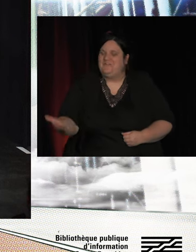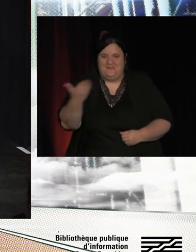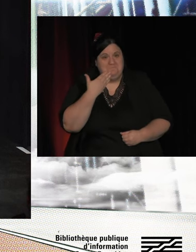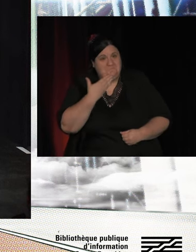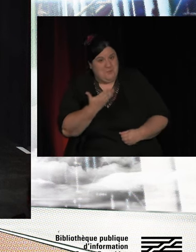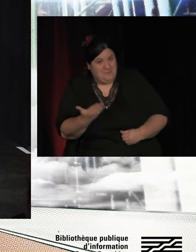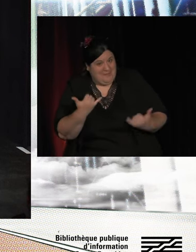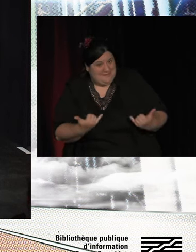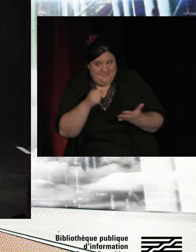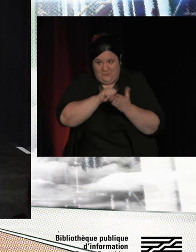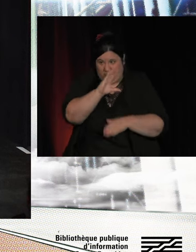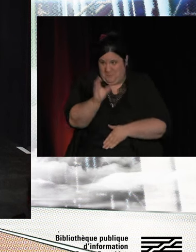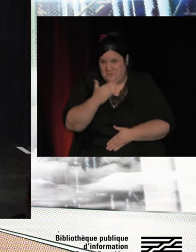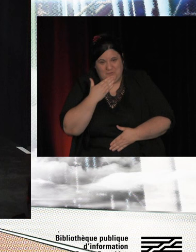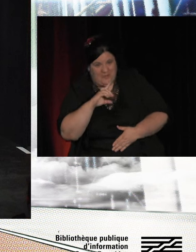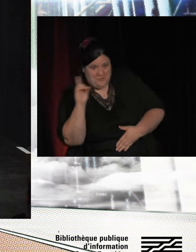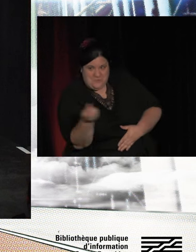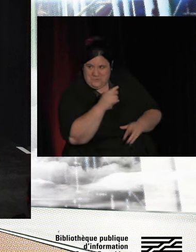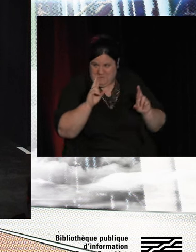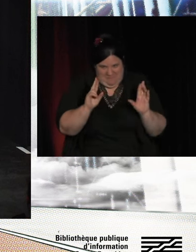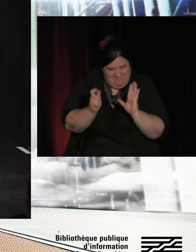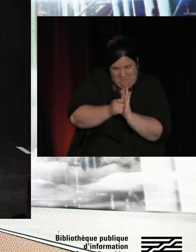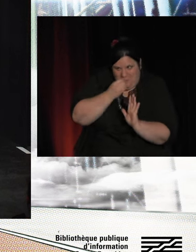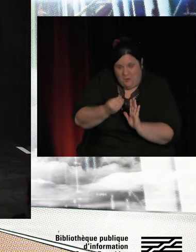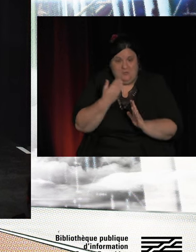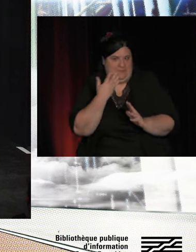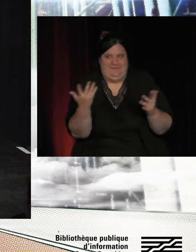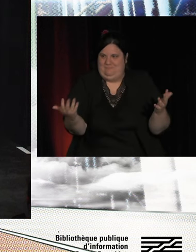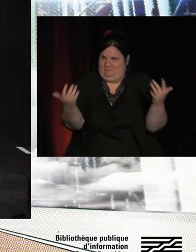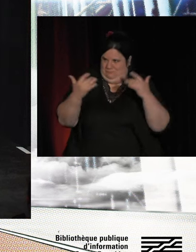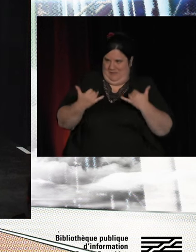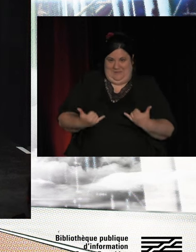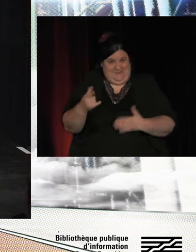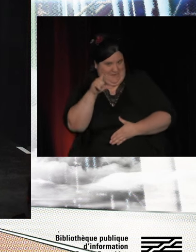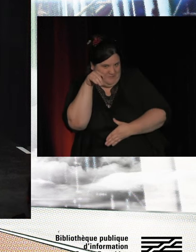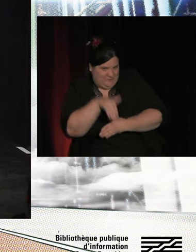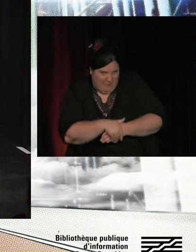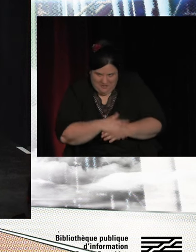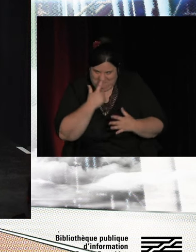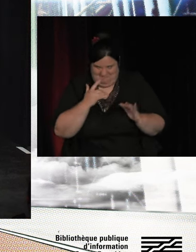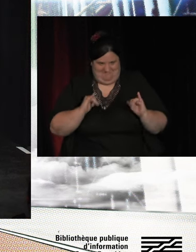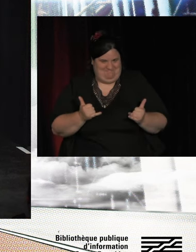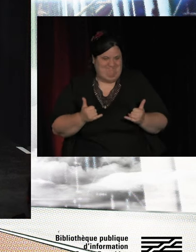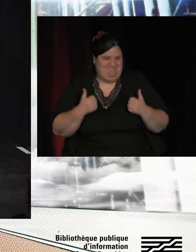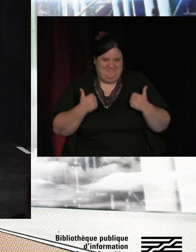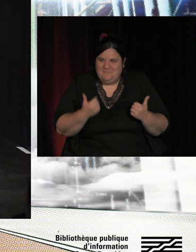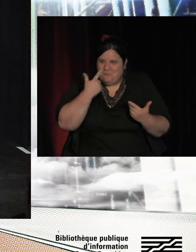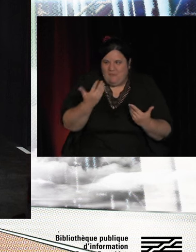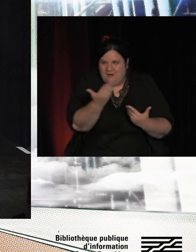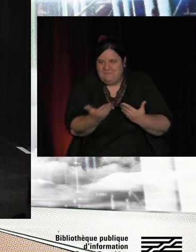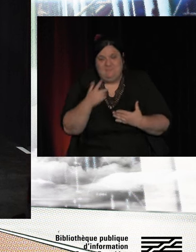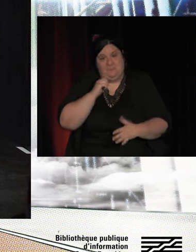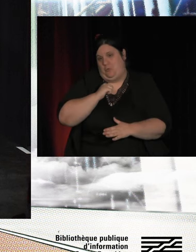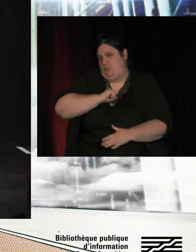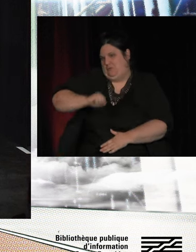Bonsoir le Centre Pompidou, bonsoir tout le monde, j'espère que vous allez bien. Déjà merci de vous être déplacés un lundi soir, c'est très très cool pour voir du